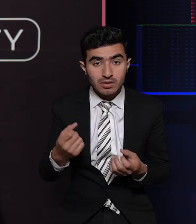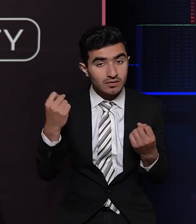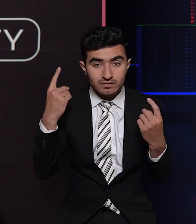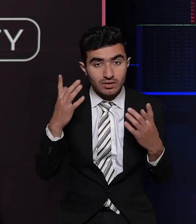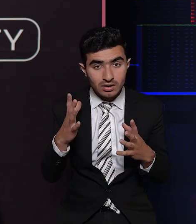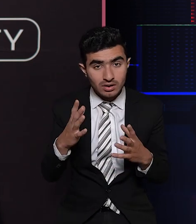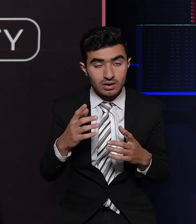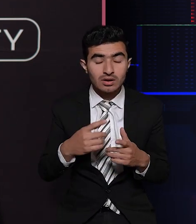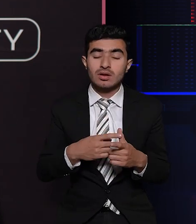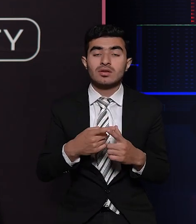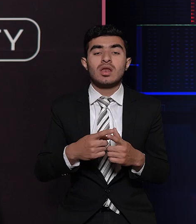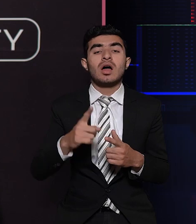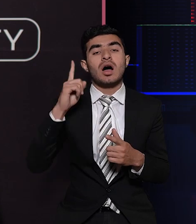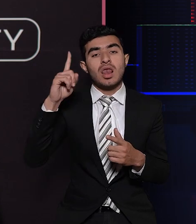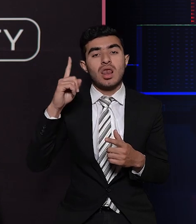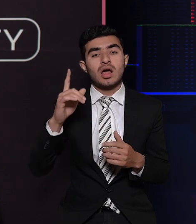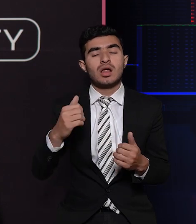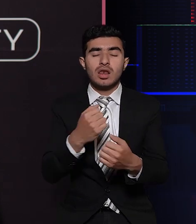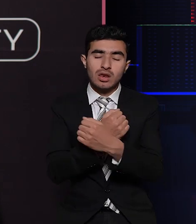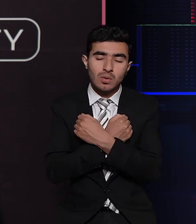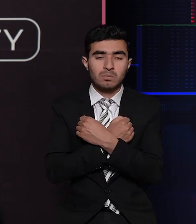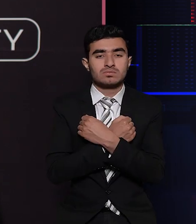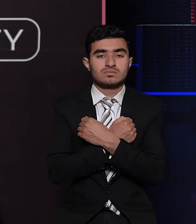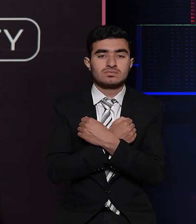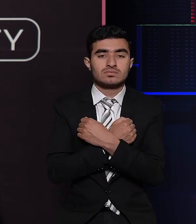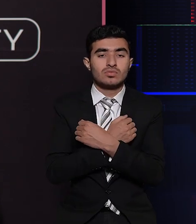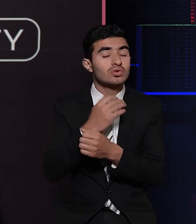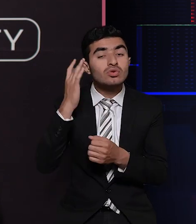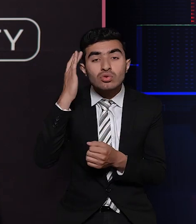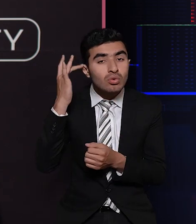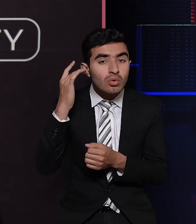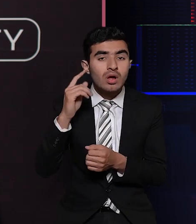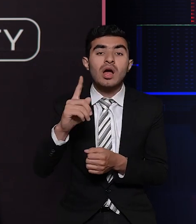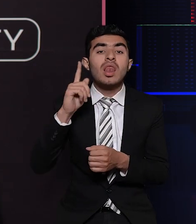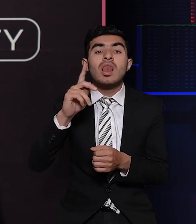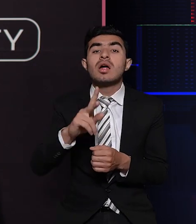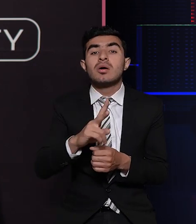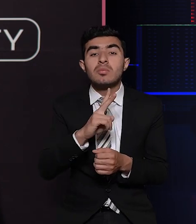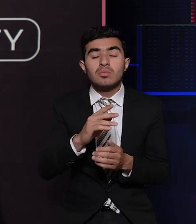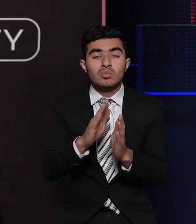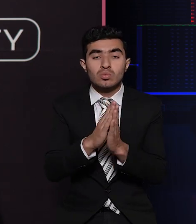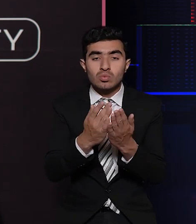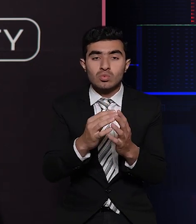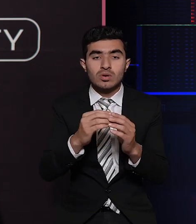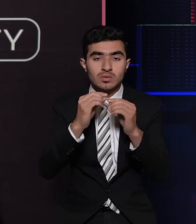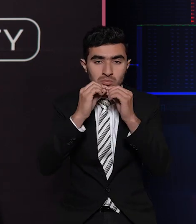لیں، کیونکہ اللہ تعالیٰ قرآن پاک میں فرماتے ہیں